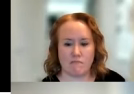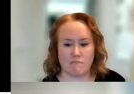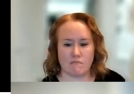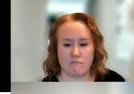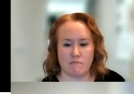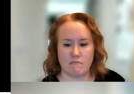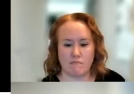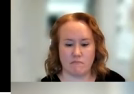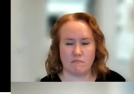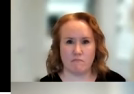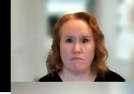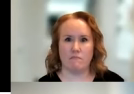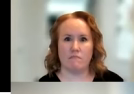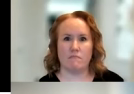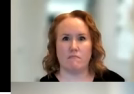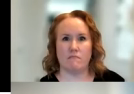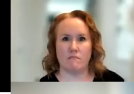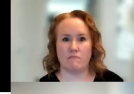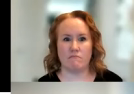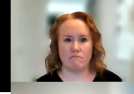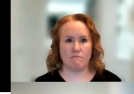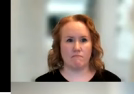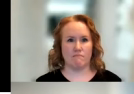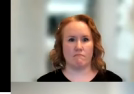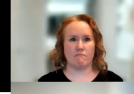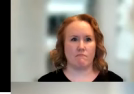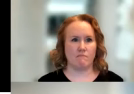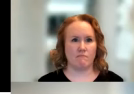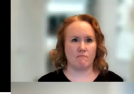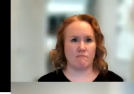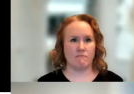faktisk tilgjengelig for også denne brukergruppen.